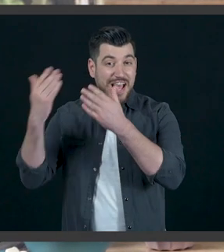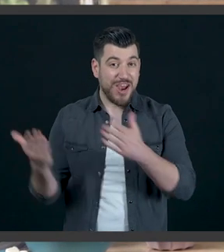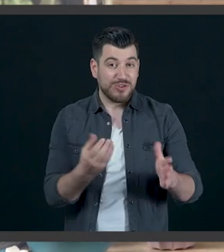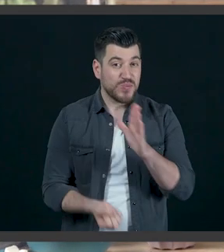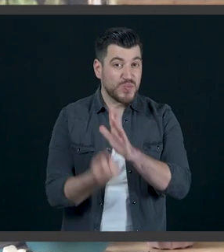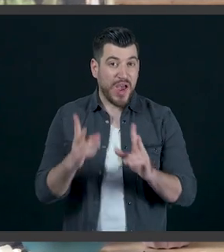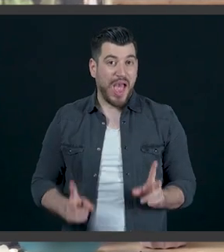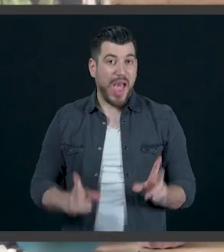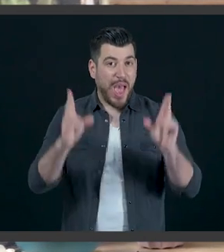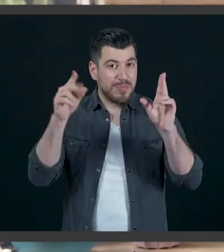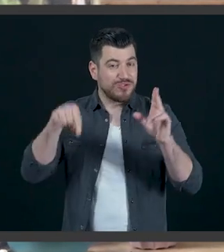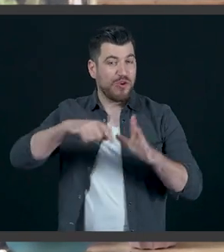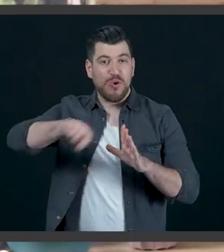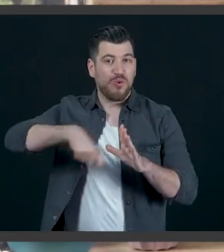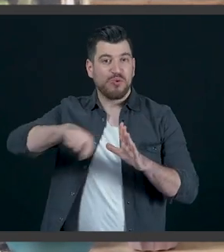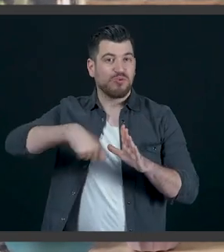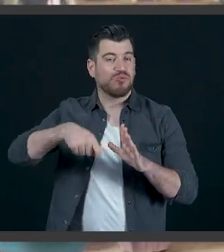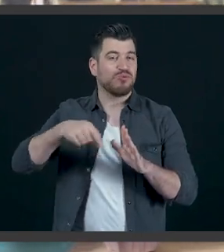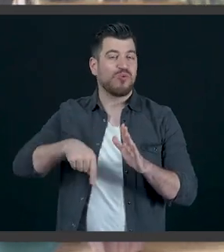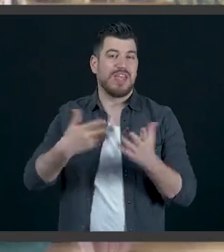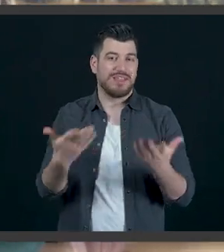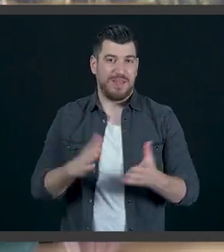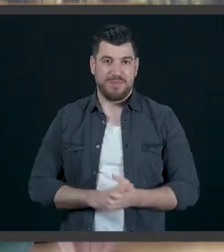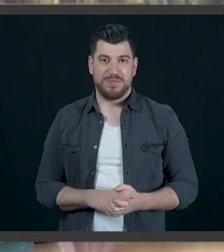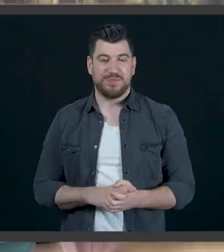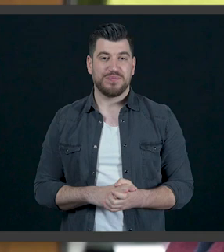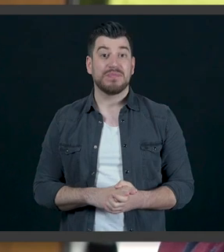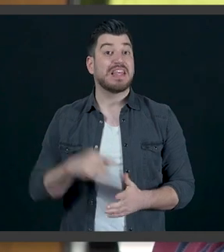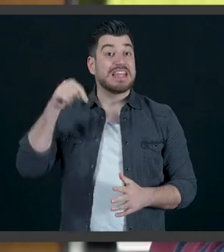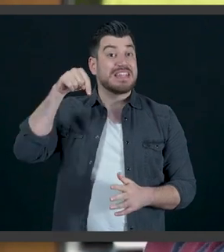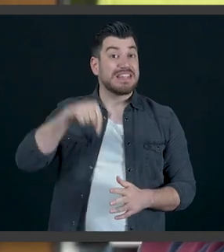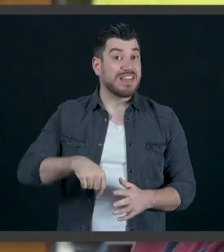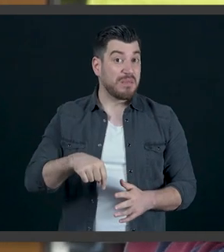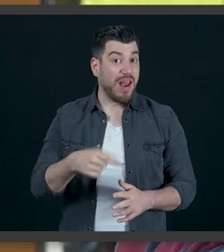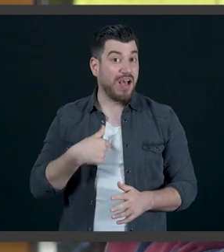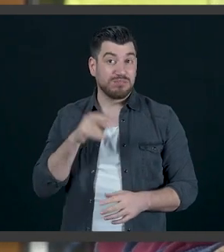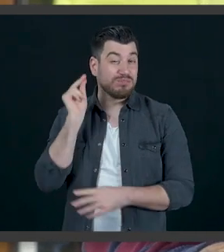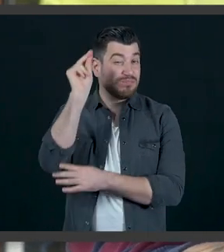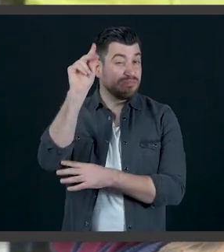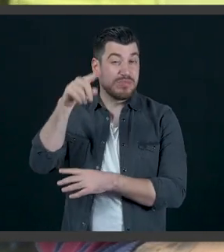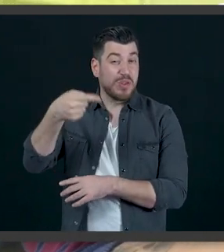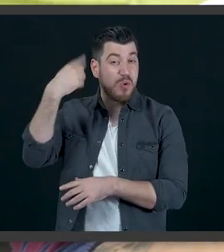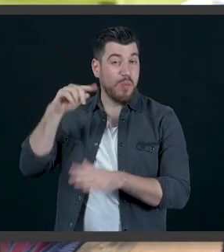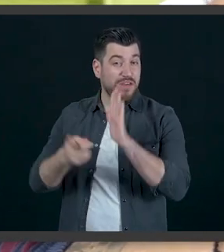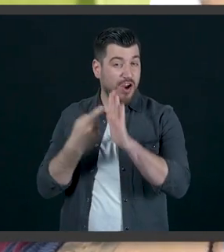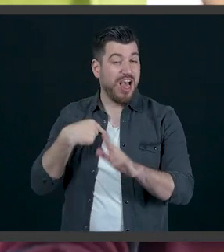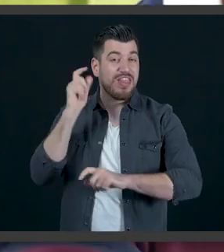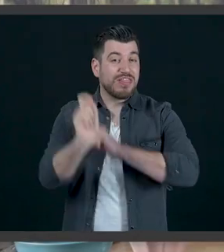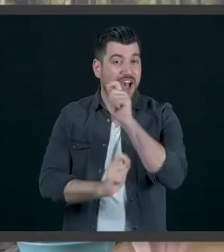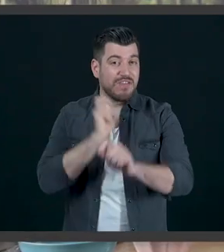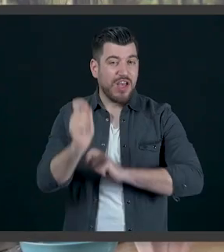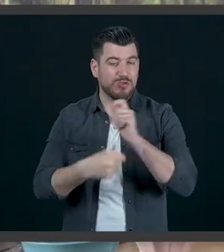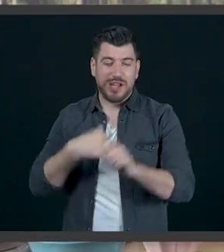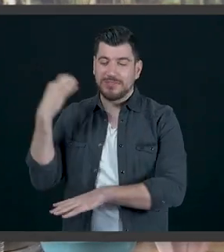Καλώς ήρθατε σε άλλο ένα επεισόδιο του Kitchen Lab, κυρίες και κύριοι. Σήμερα, όπως σας υποσχέθηκα την προηγούμενη φορά, θα ετοιμάσουμε κάτι πολύ